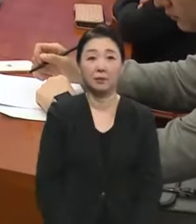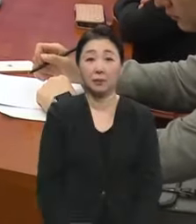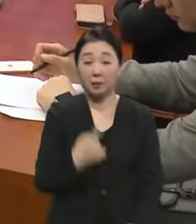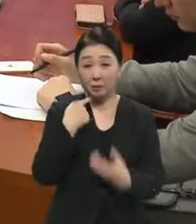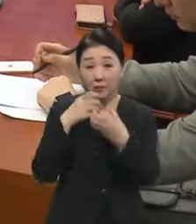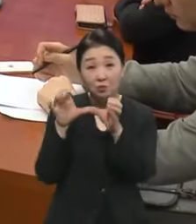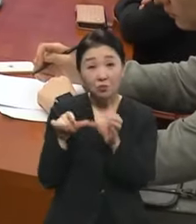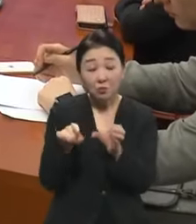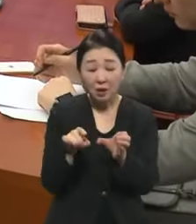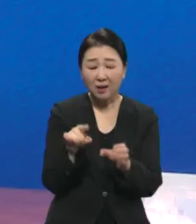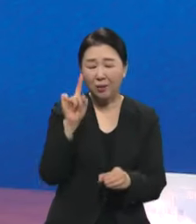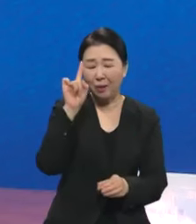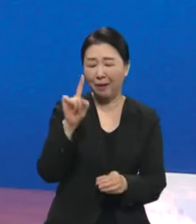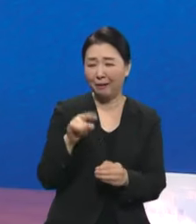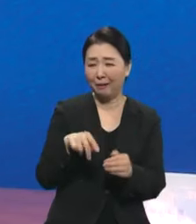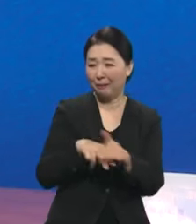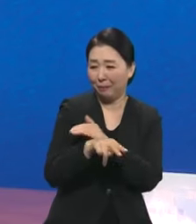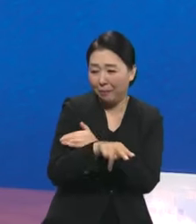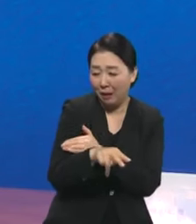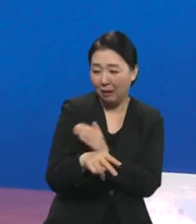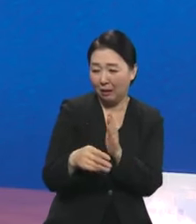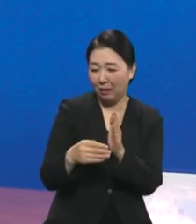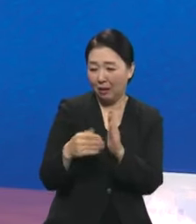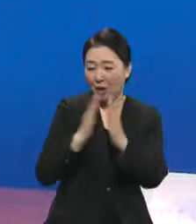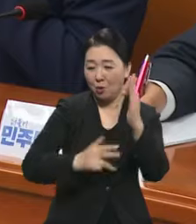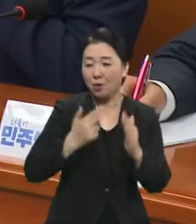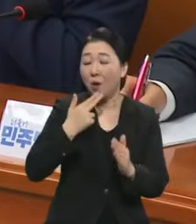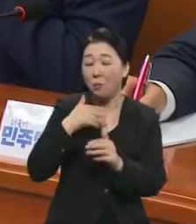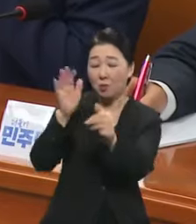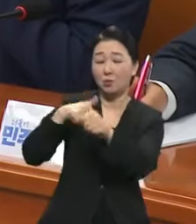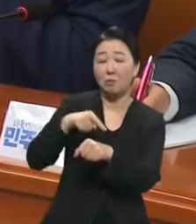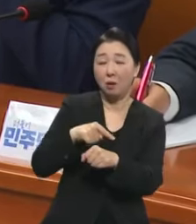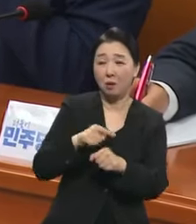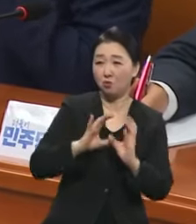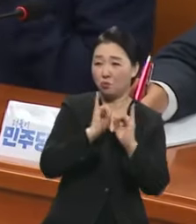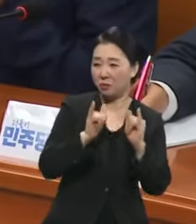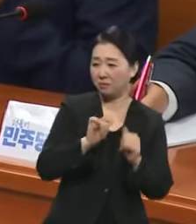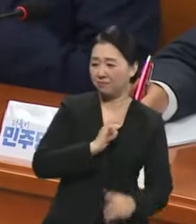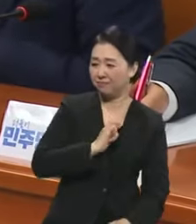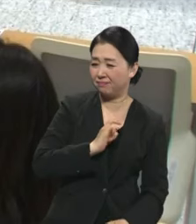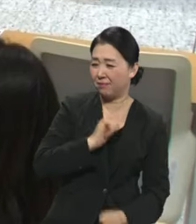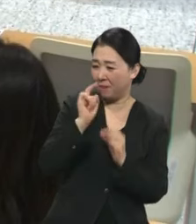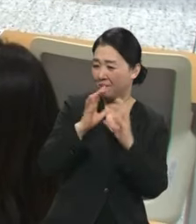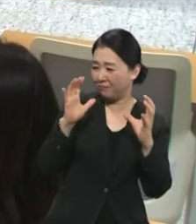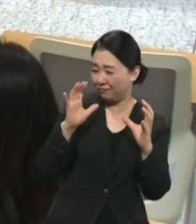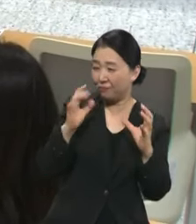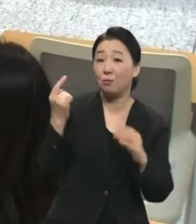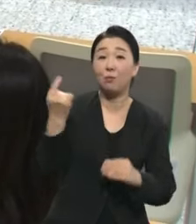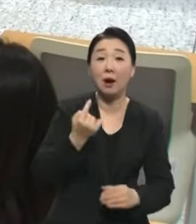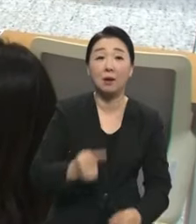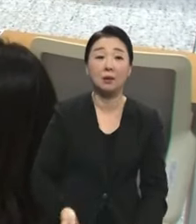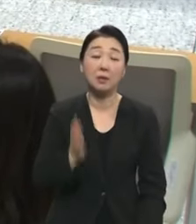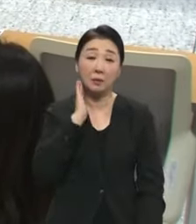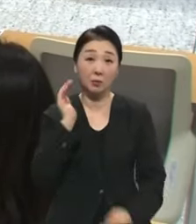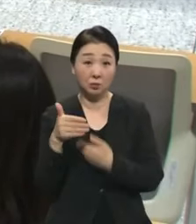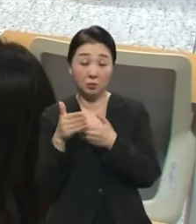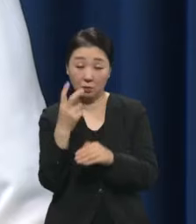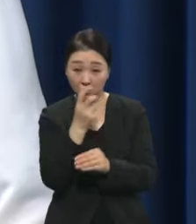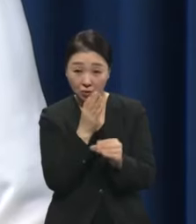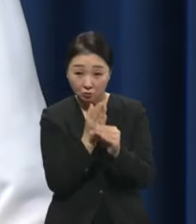민주당은 면피용 비공개 소환 조사는 국민 분노만 증폭시킬 뿐이라고 비판했습니다. 대통령실은 수사